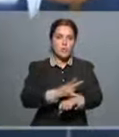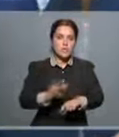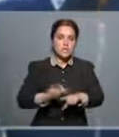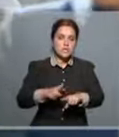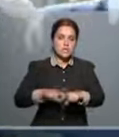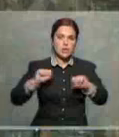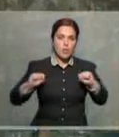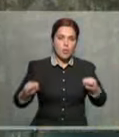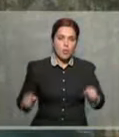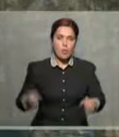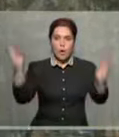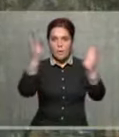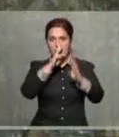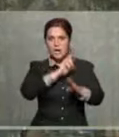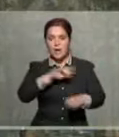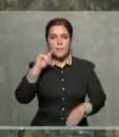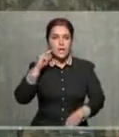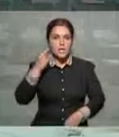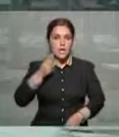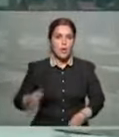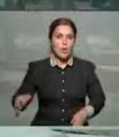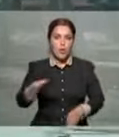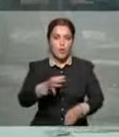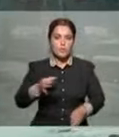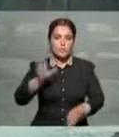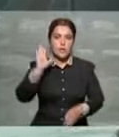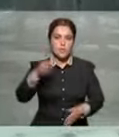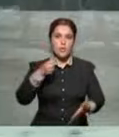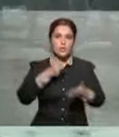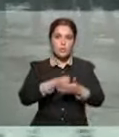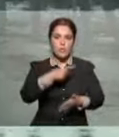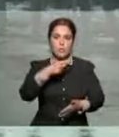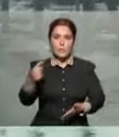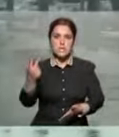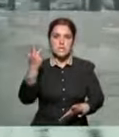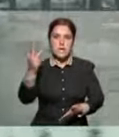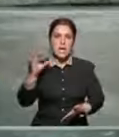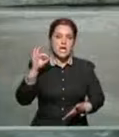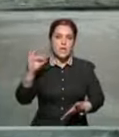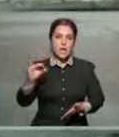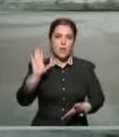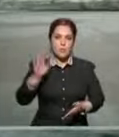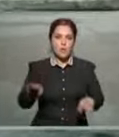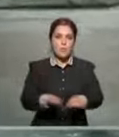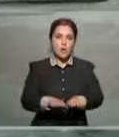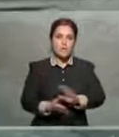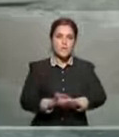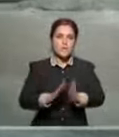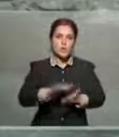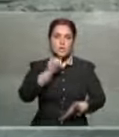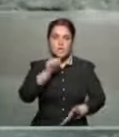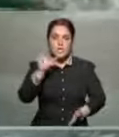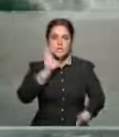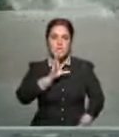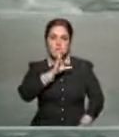По данным Казгидромета, в Павлодарской области термометры могут показывать до 3 градусов мороза. Похожая ситуация ожидается в Кустанайской,